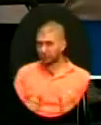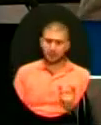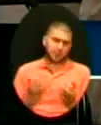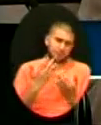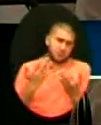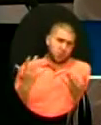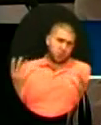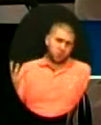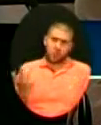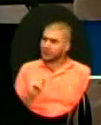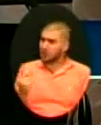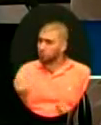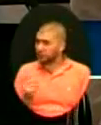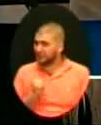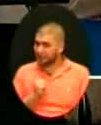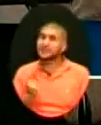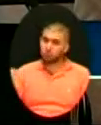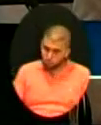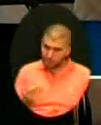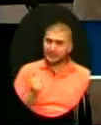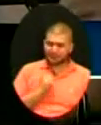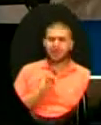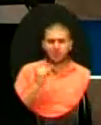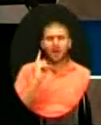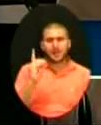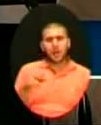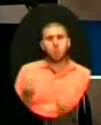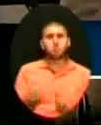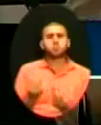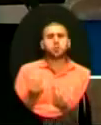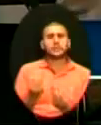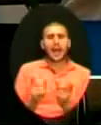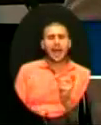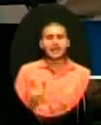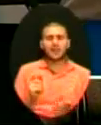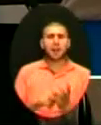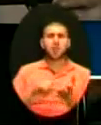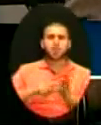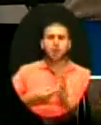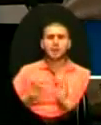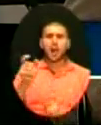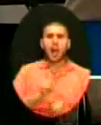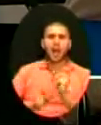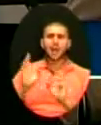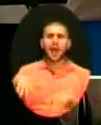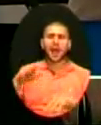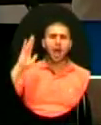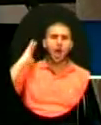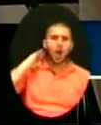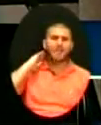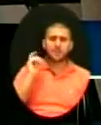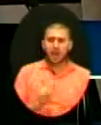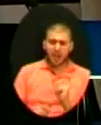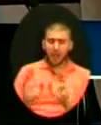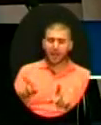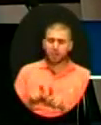זה כמוצר? לא מוצר צבאי? זה מוצר צבאי, אבל הוא גם מוצר אזרחי, כי הוא בעיקר נועד להגנה על העורף. הוא נועד להתמודד